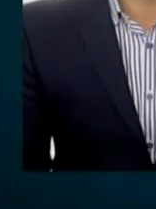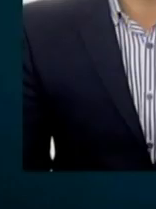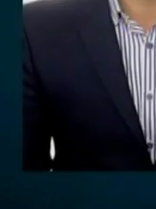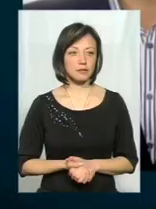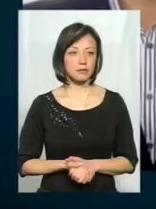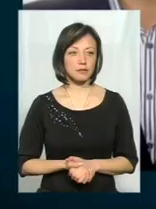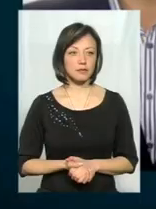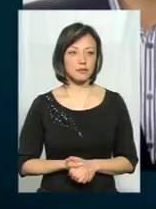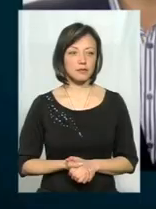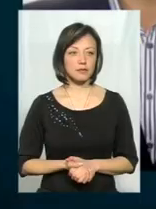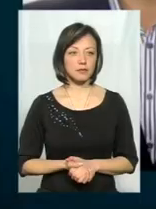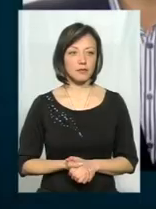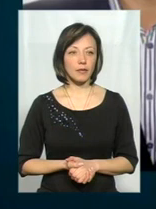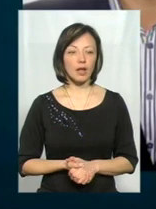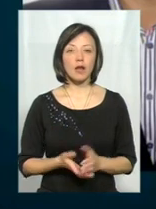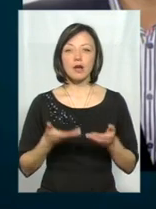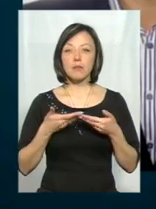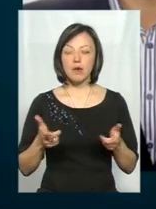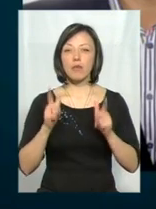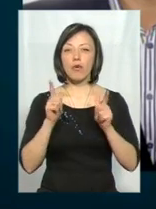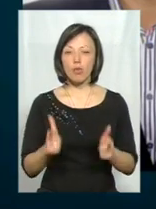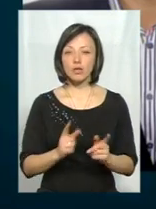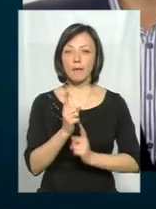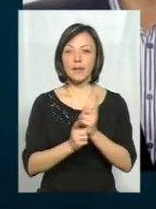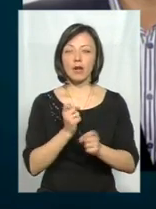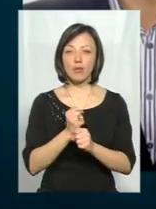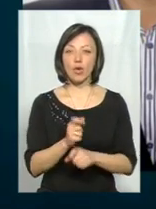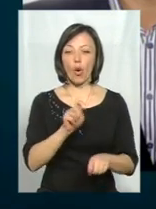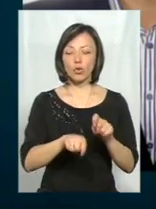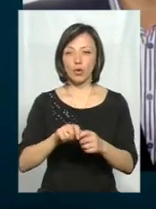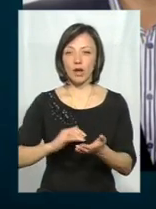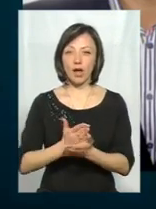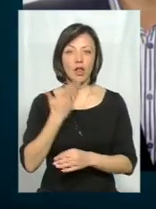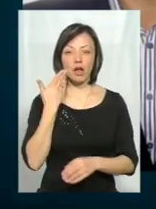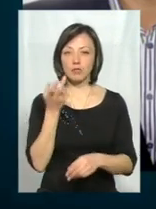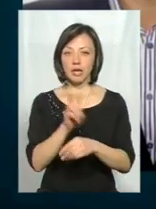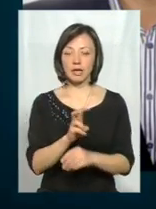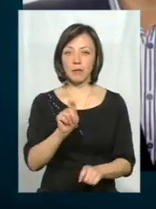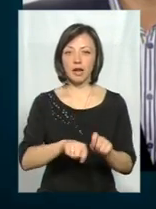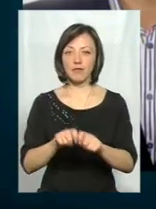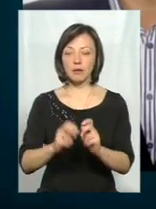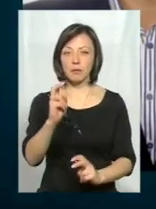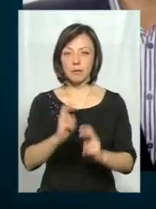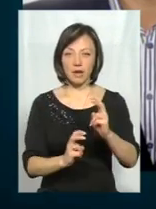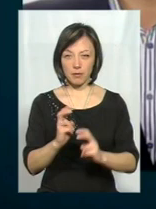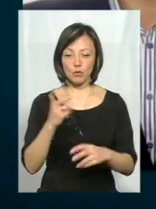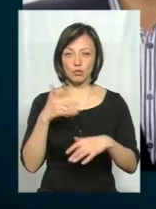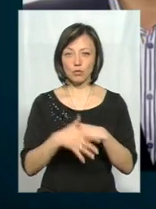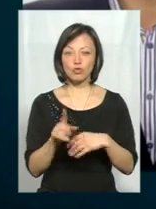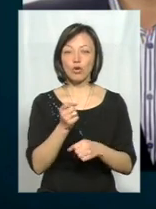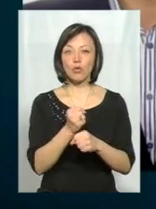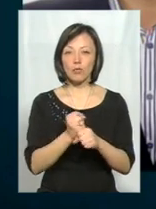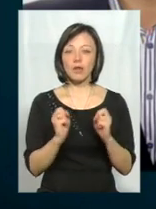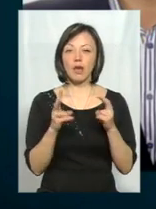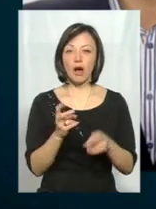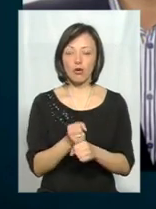Ми погоджуємося як переробники з контролем якості. Там легше прийти перевірити підприємство. Розумієте чи ні, що воно робить,